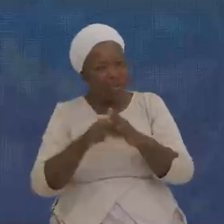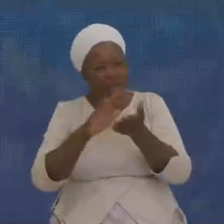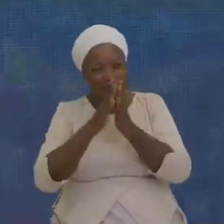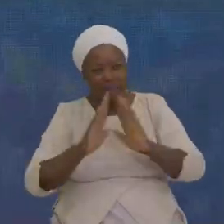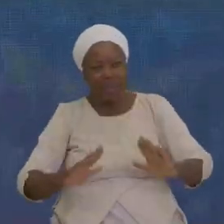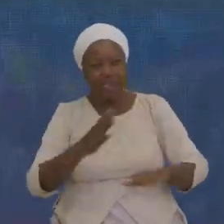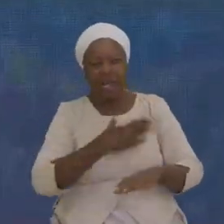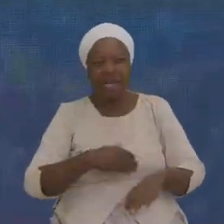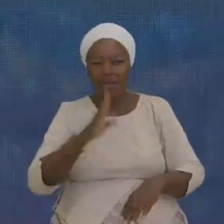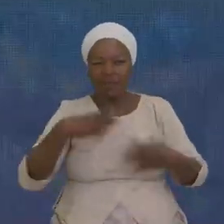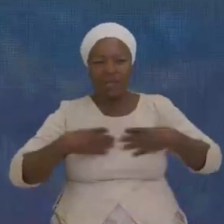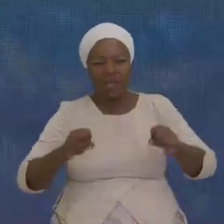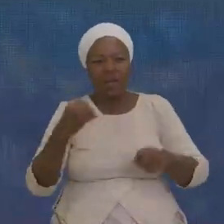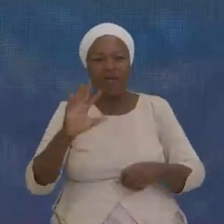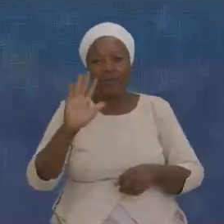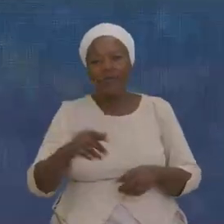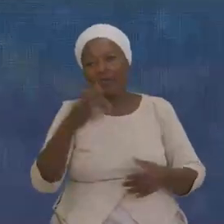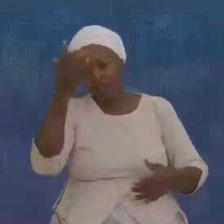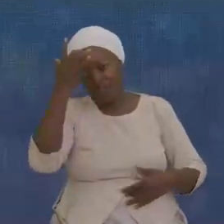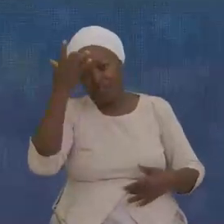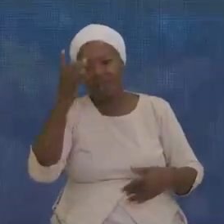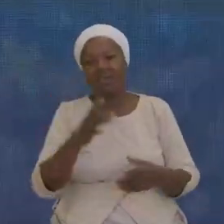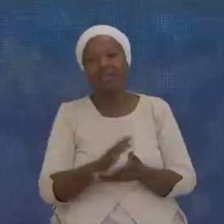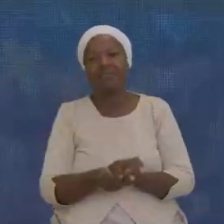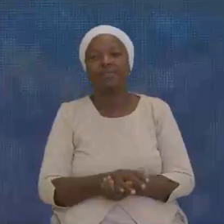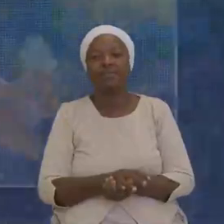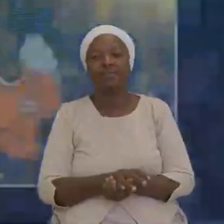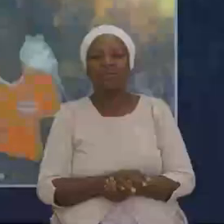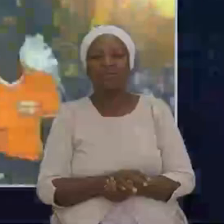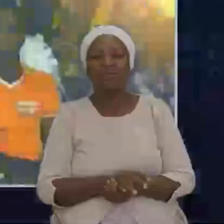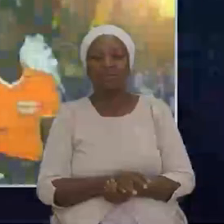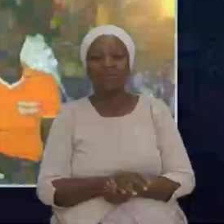paix et sois guéri de ton mal.